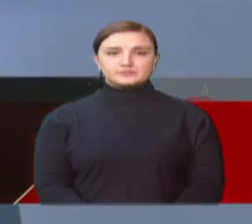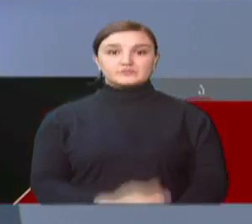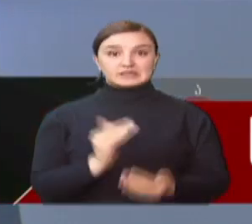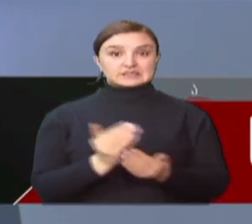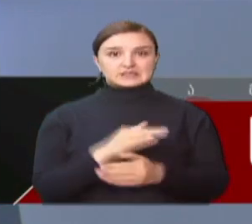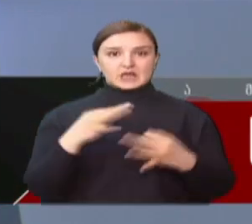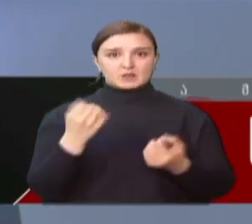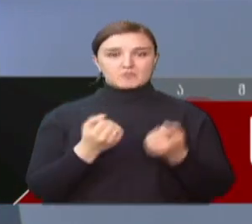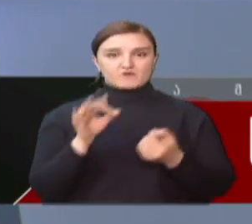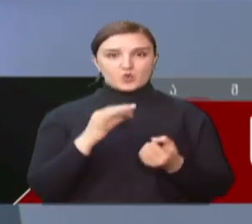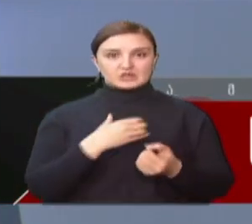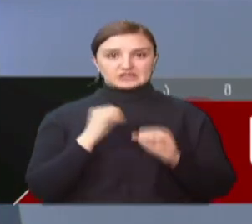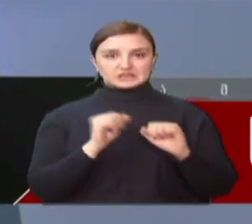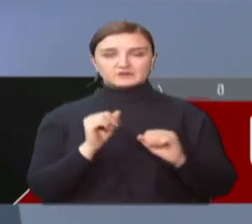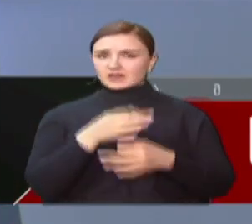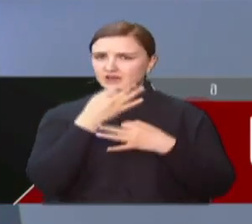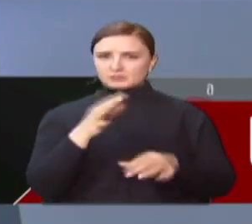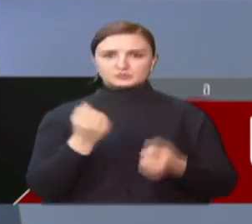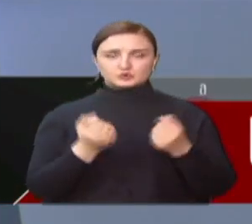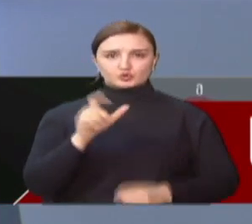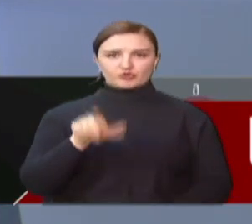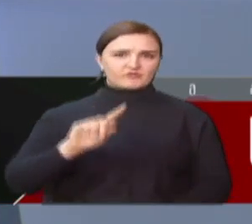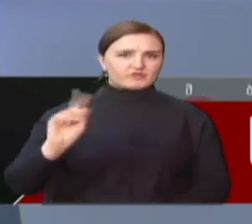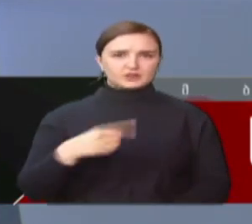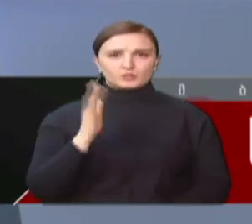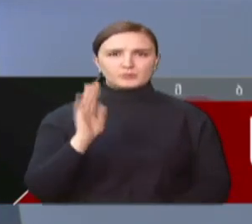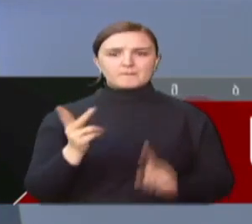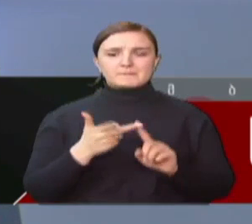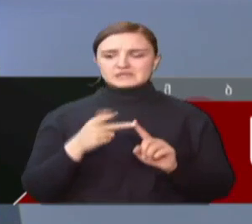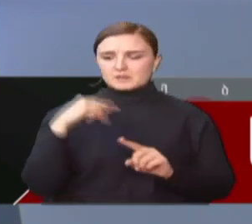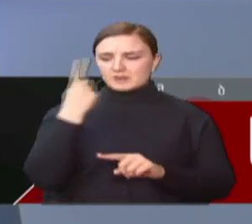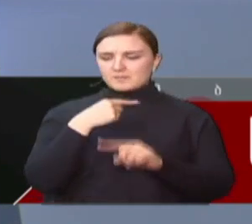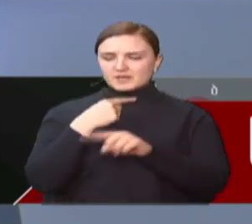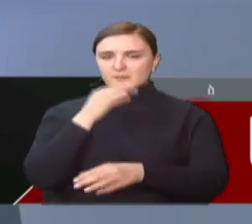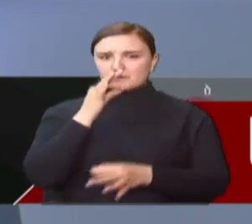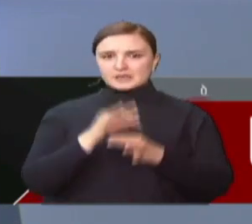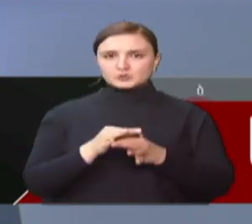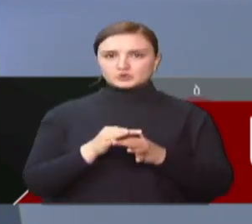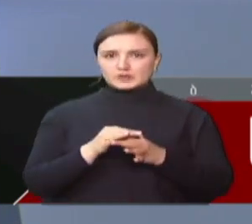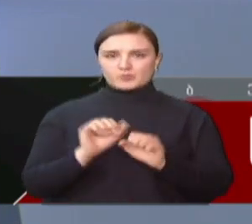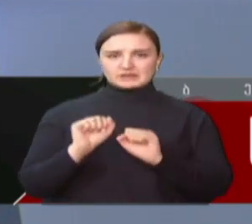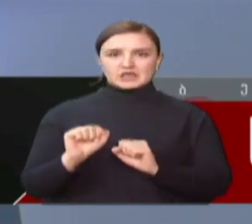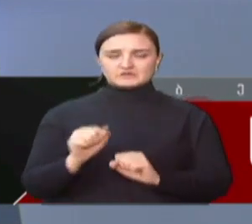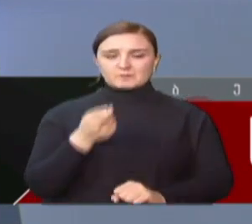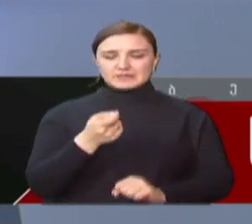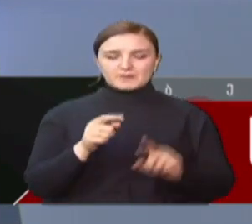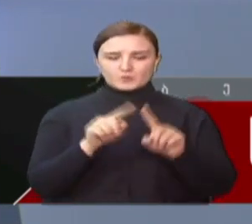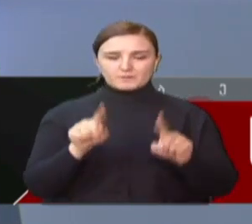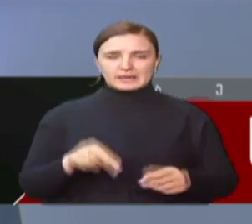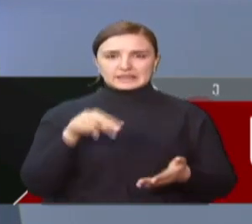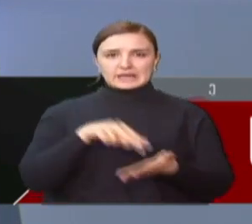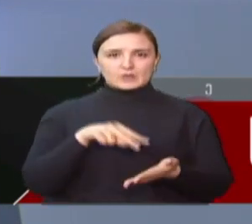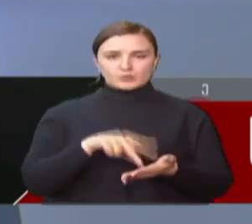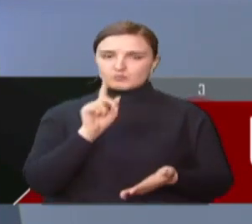Siahle automobile bis dazgovis peroși nebis merim zholi valda buligah tebarom mesame perismi mart pasuhism gebuleba dazgovis minimaluri paketis girebuleba